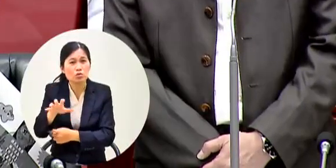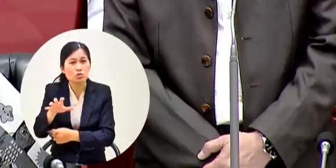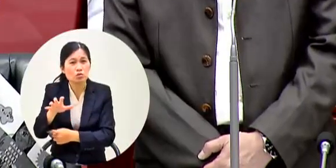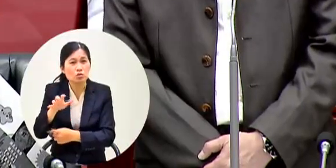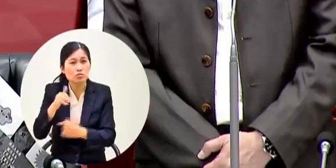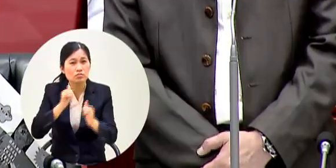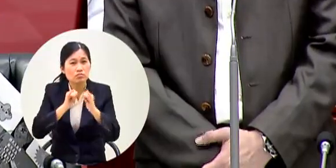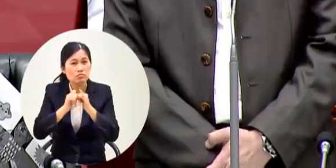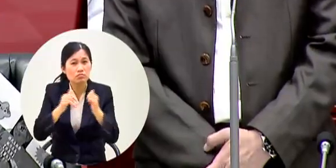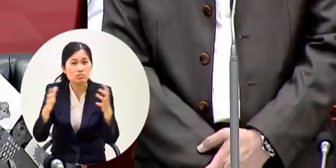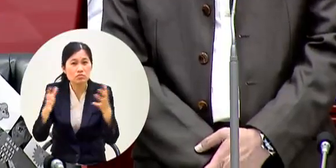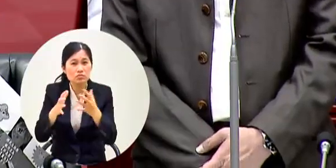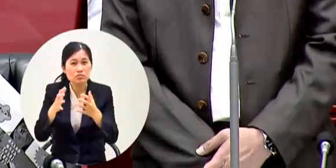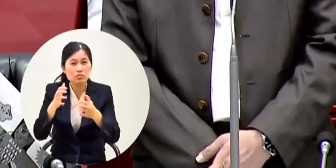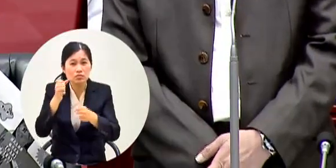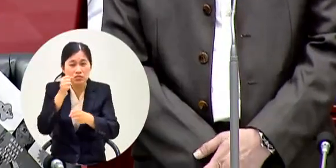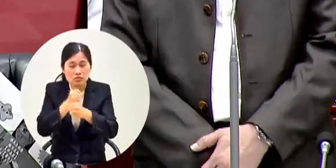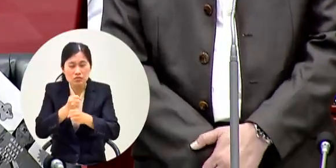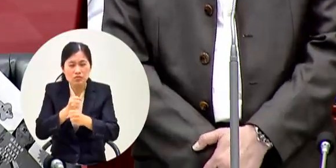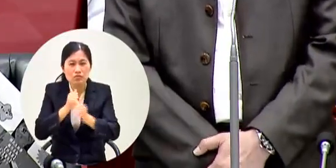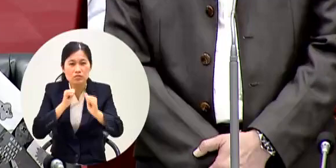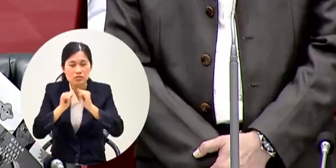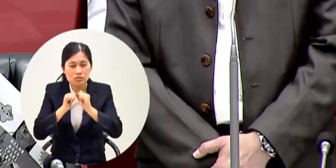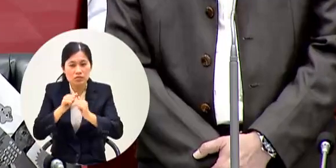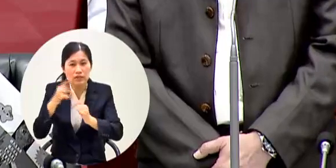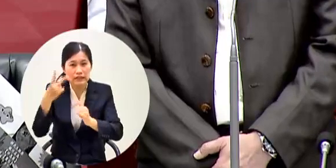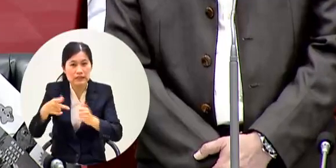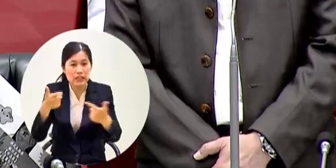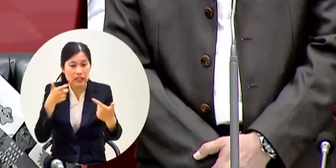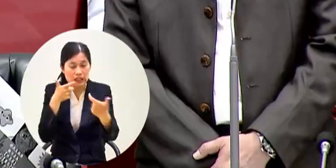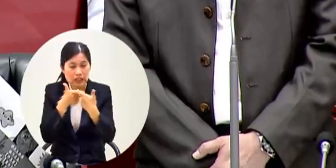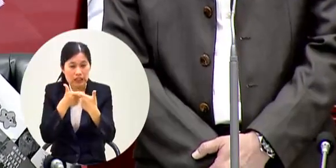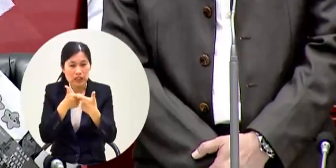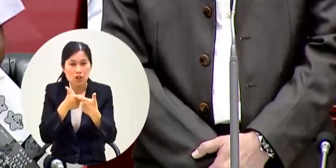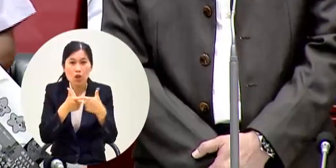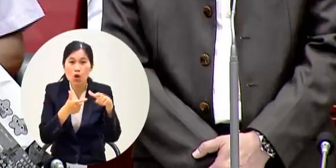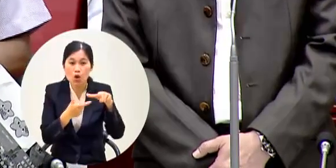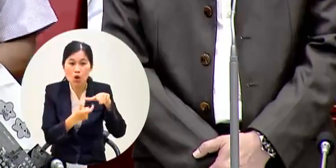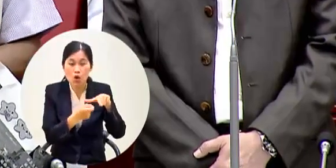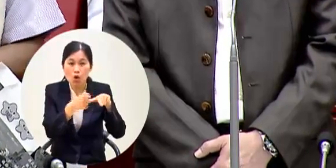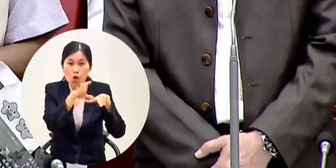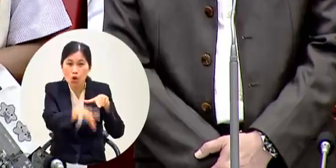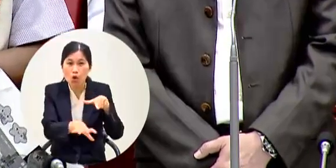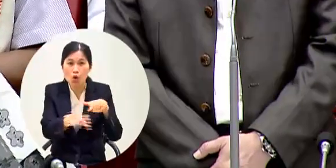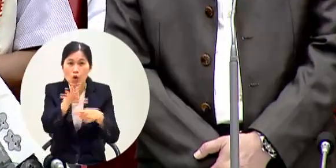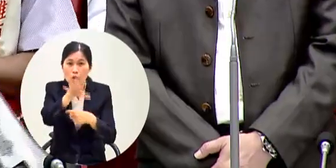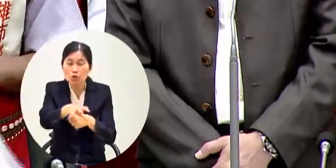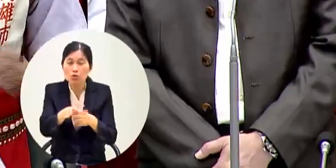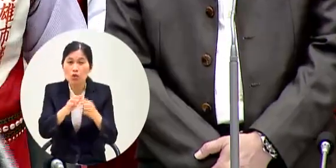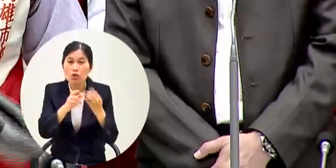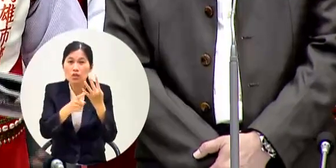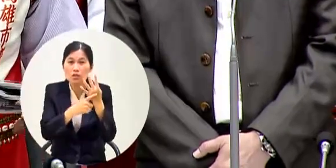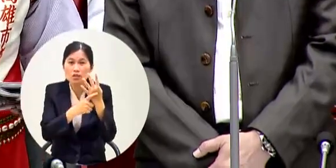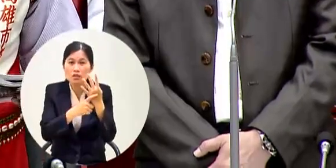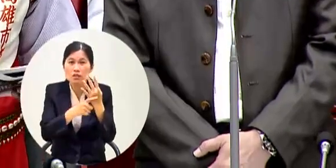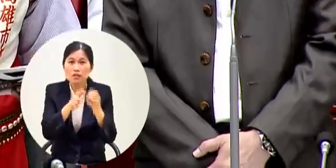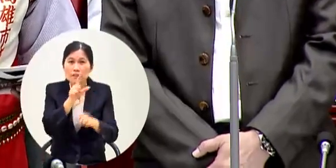什么时候要成立我们园区的农民合作社，来配合当地的农